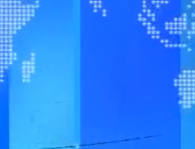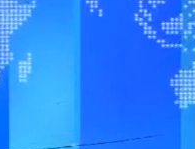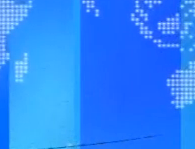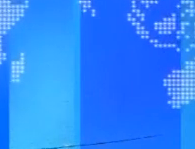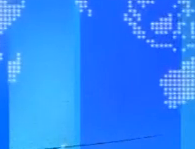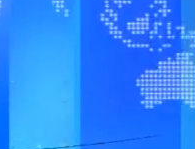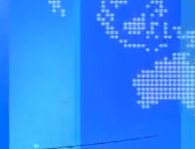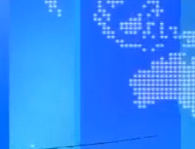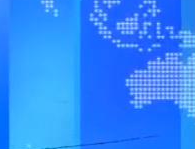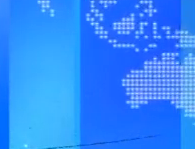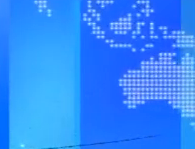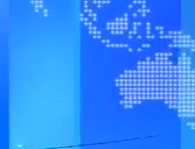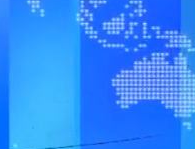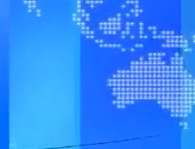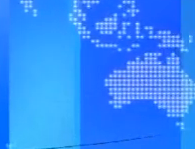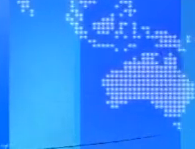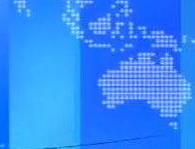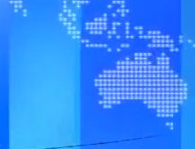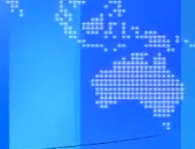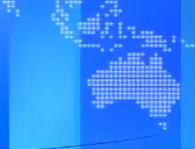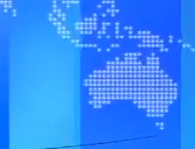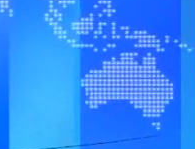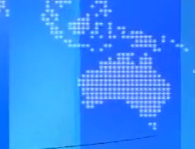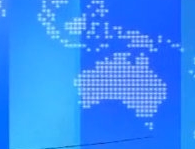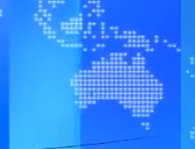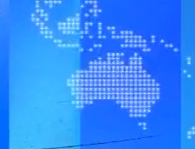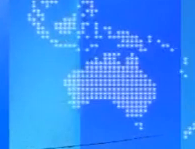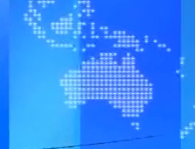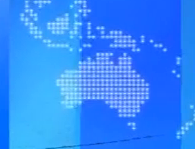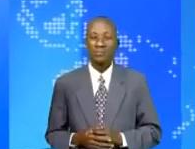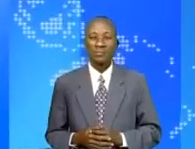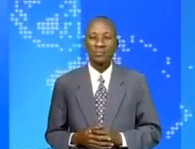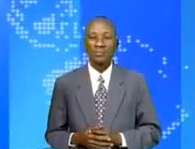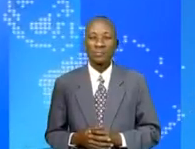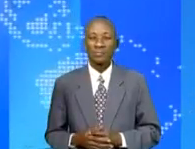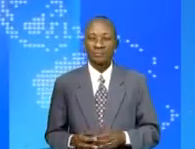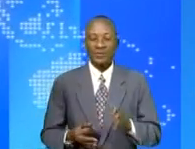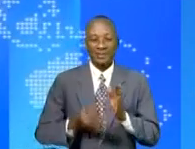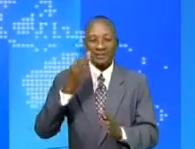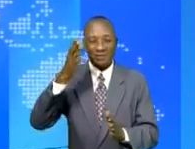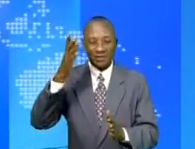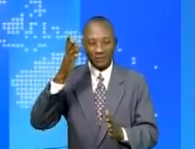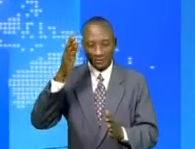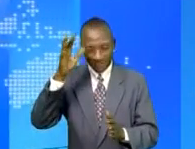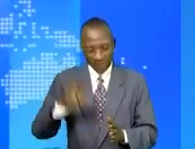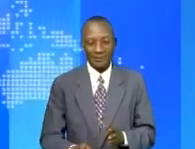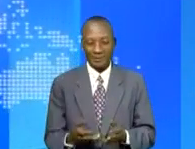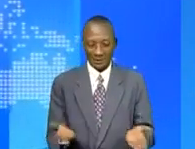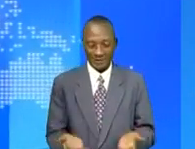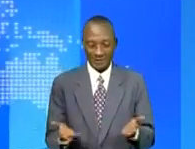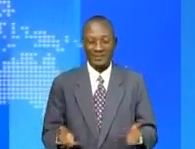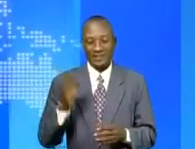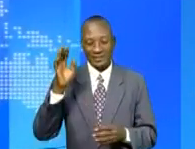16h30, nous sommes lundi 5 juillet. Bienvenue dans ce rendez-vous de la mi-journée à la une de l'actualité. Un ouf de soulagement pour